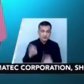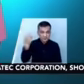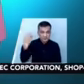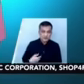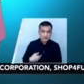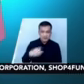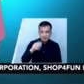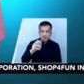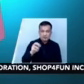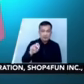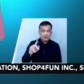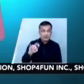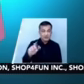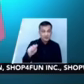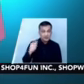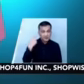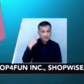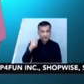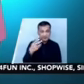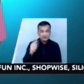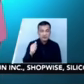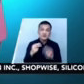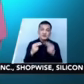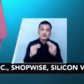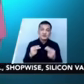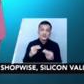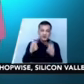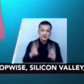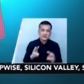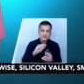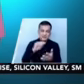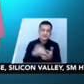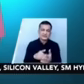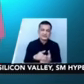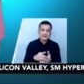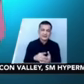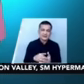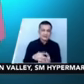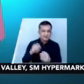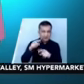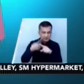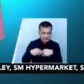La Rosa para sa GMA Integrated News Weather Center. Maasahan anuman ang panahon.